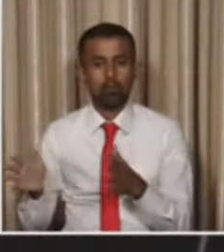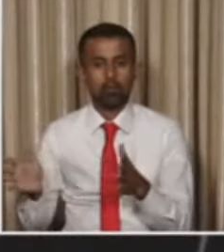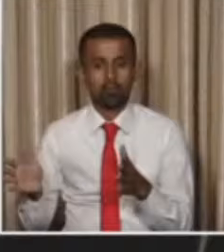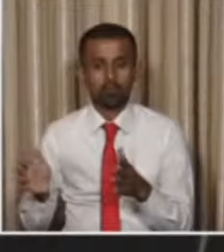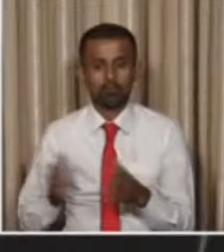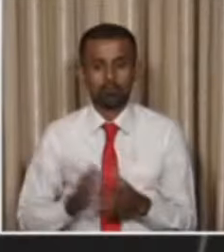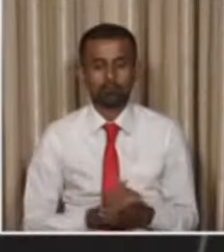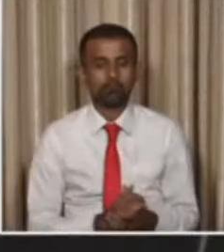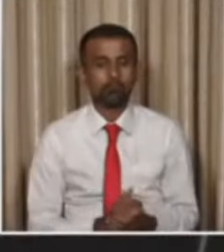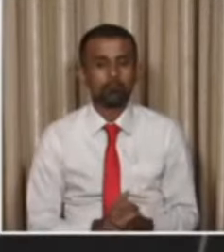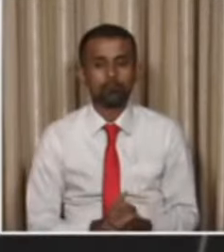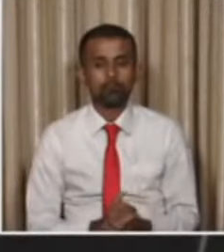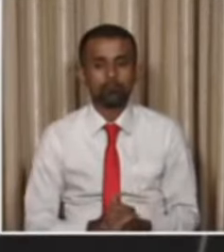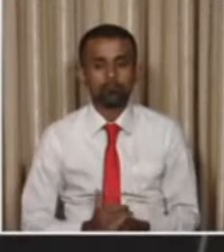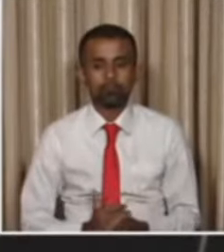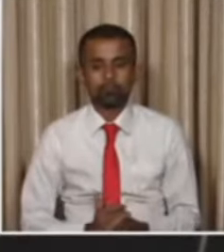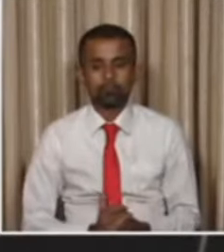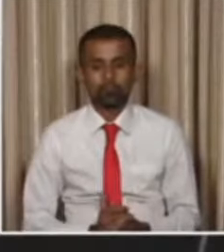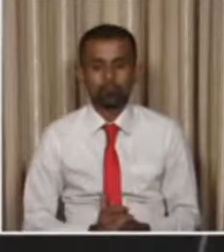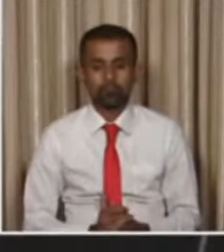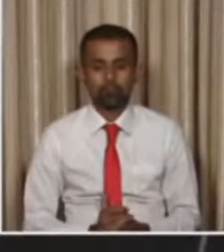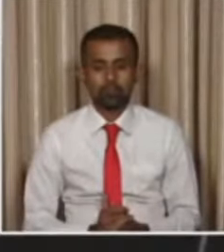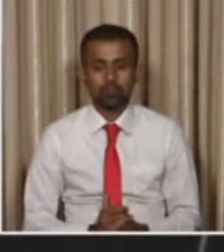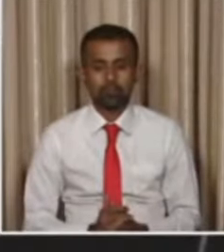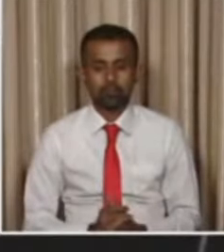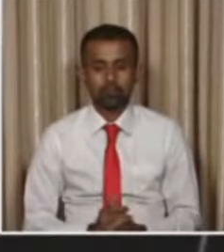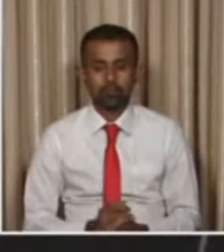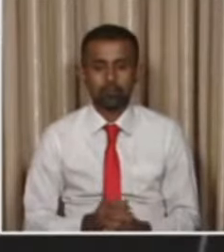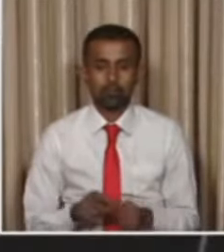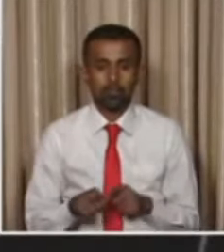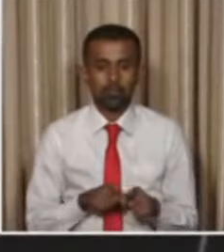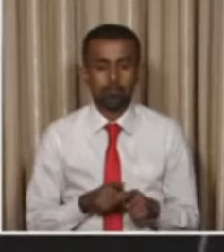ඇරුණා. සාමාන්‍යයෙන් එහෙම වුණාම වෙන්නේ